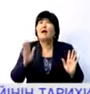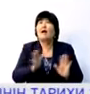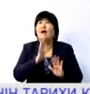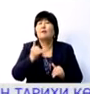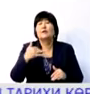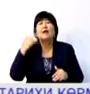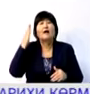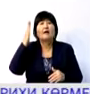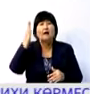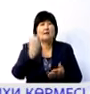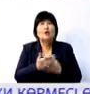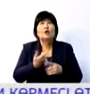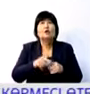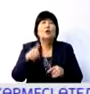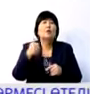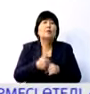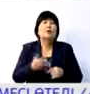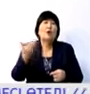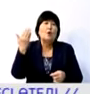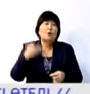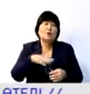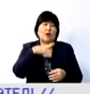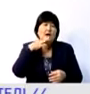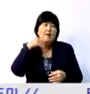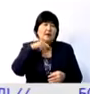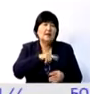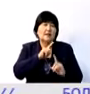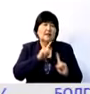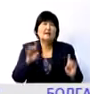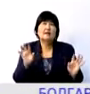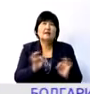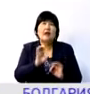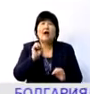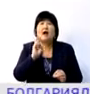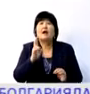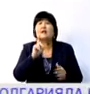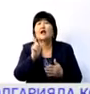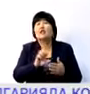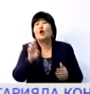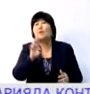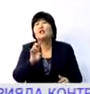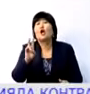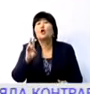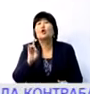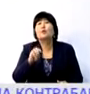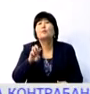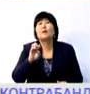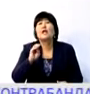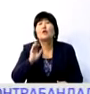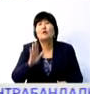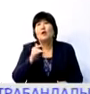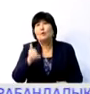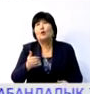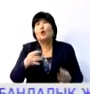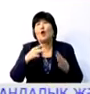қалықтады, қияқа шарықтады. Солардың бірі өн бойына сан өнерді тоғыстырған сазгер, ақын, әнші Батырхан Нұрымбетов. Қазалыдың қарасы Түктібай